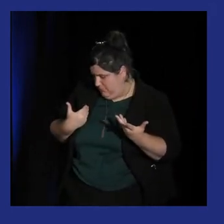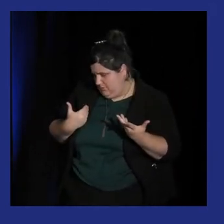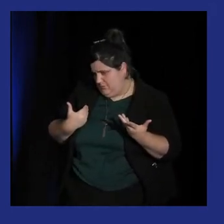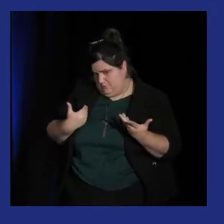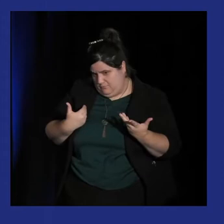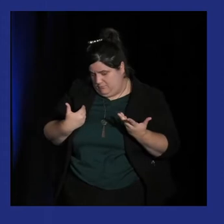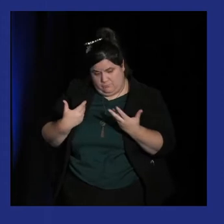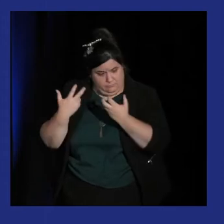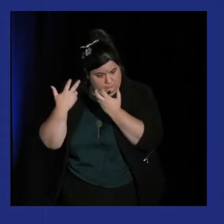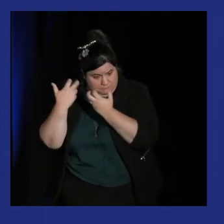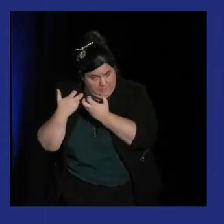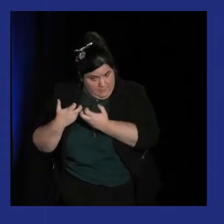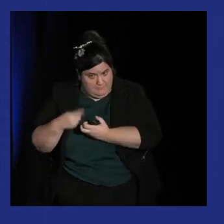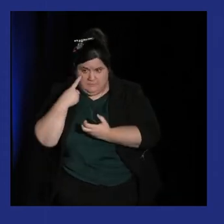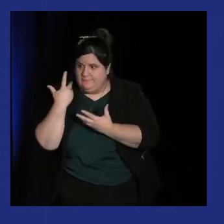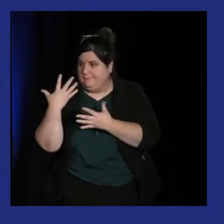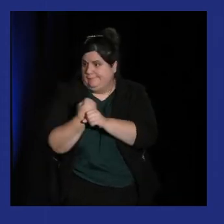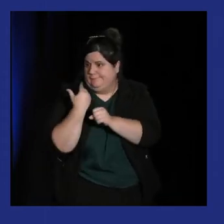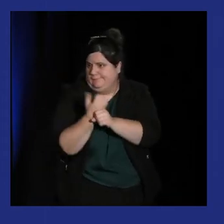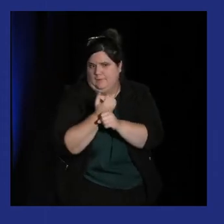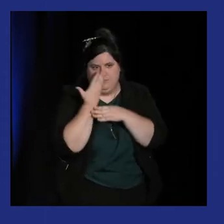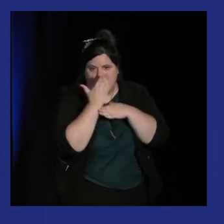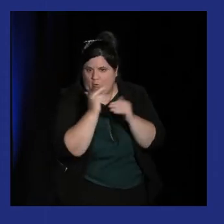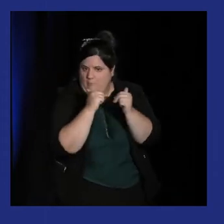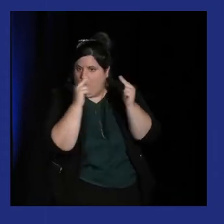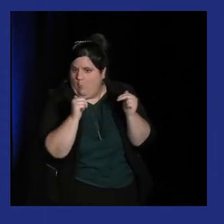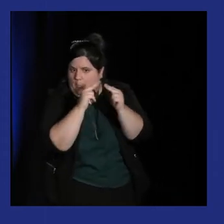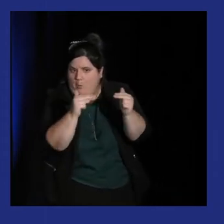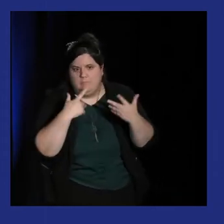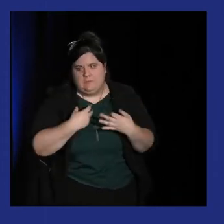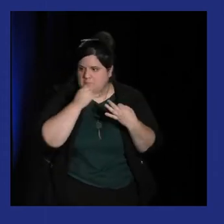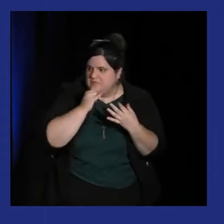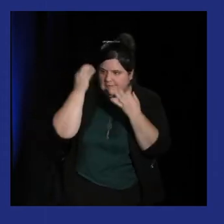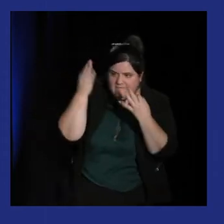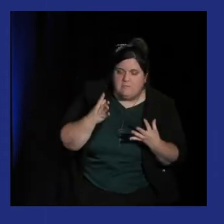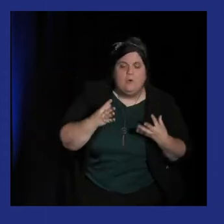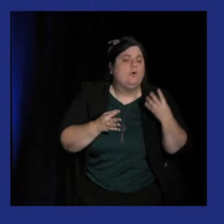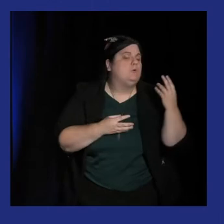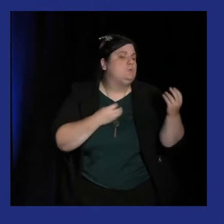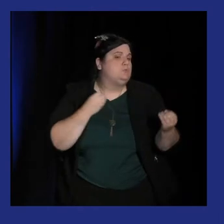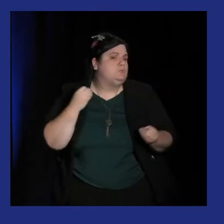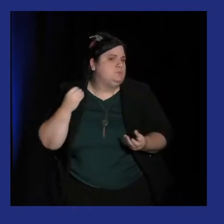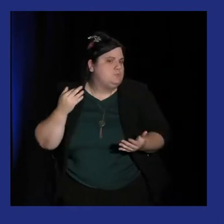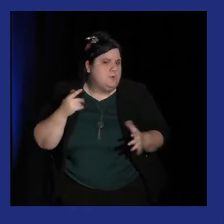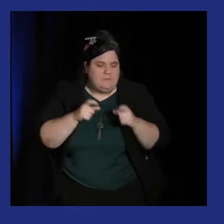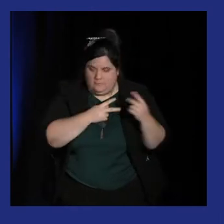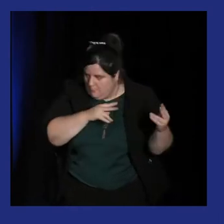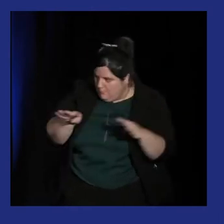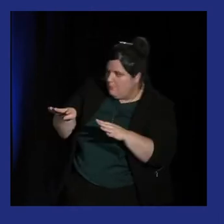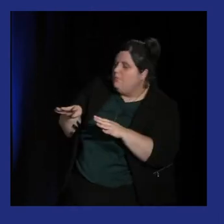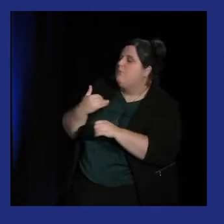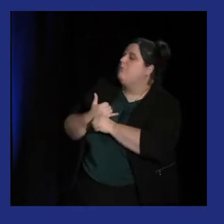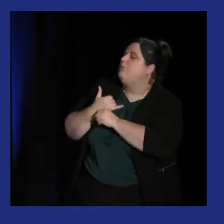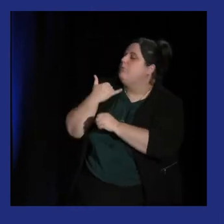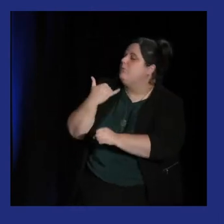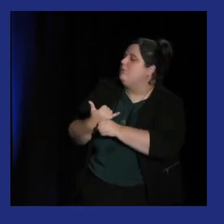Steven ou micmathon de face no more donc ça crée des petits événements des petits des petits pops sur sur les gens qui vont celui qui suivent qui sont fan